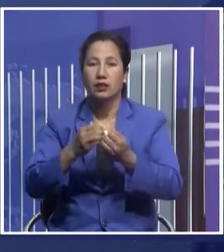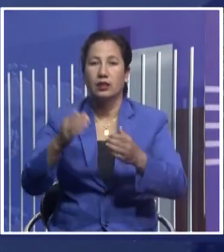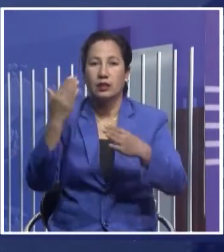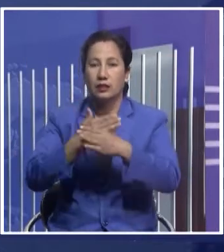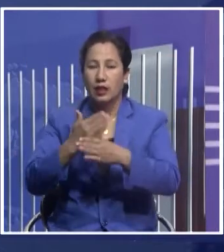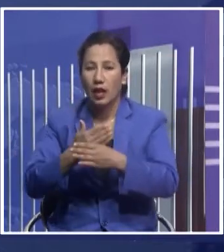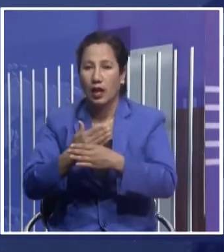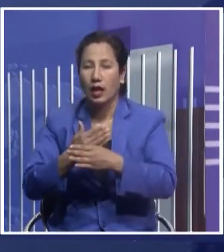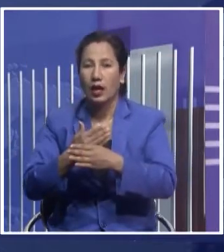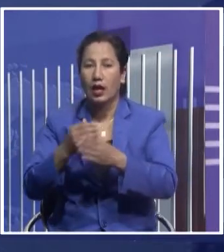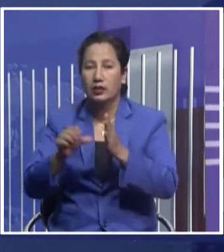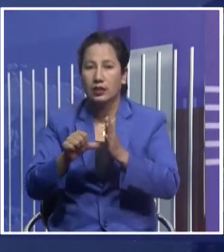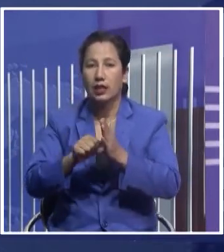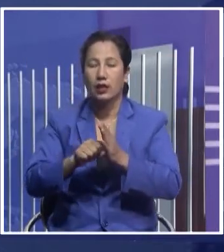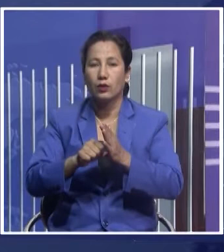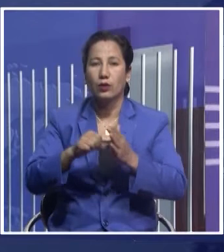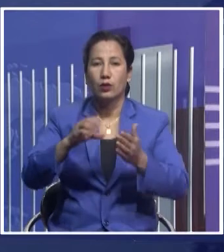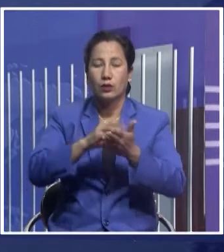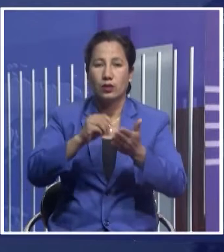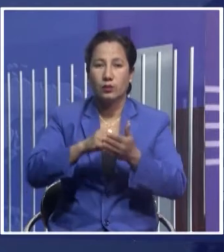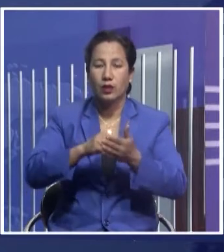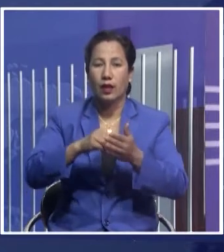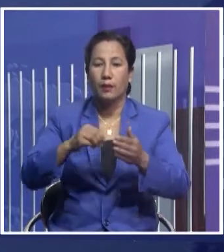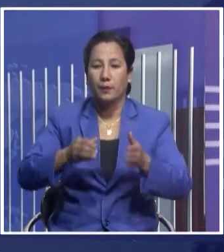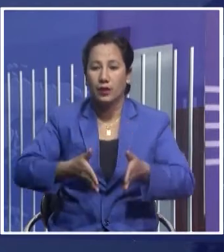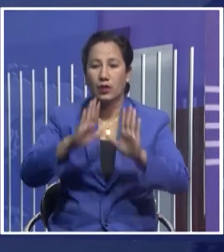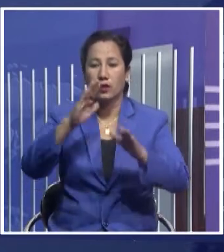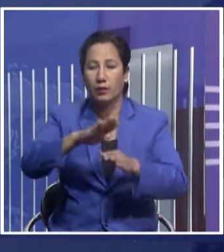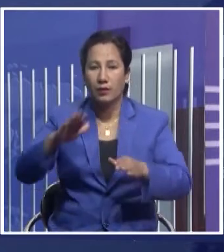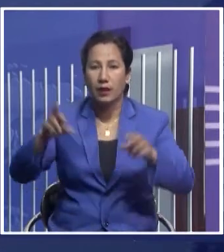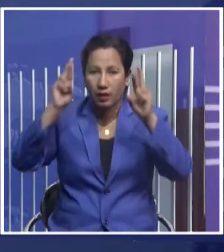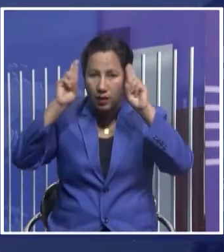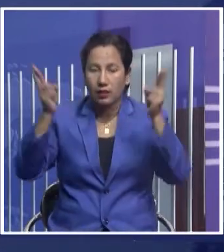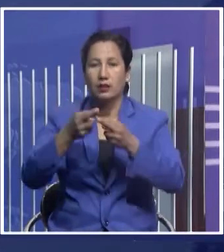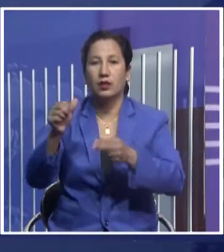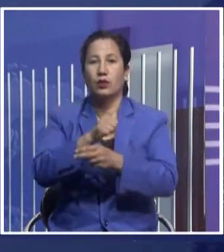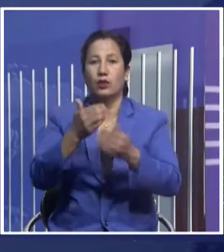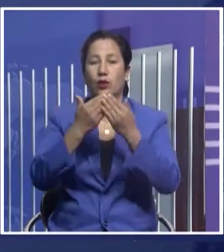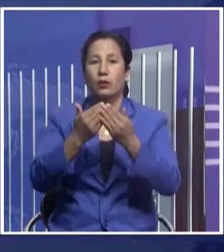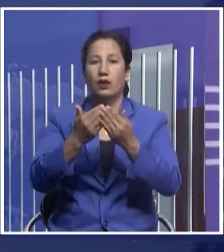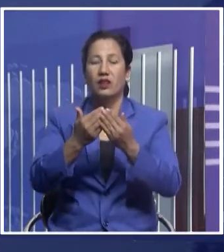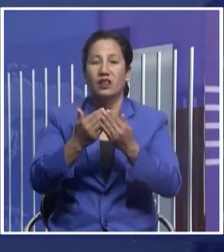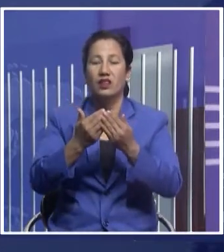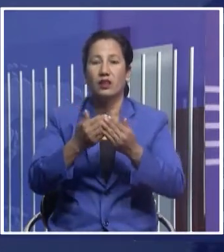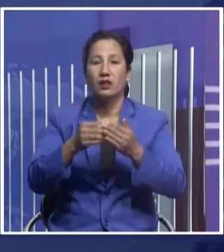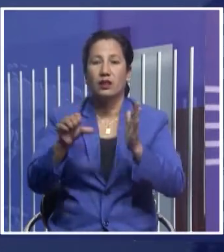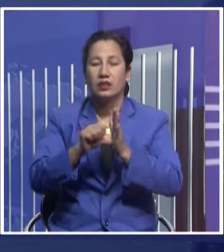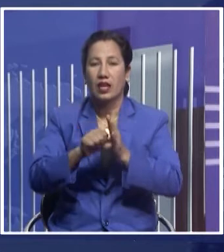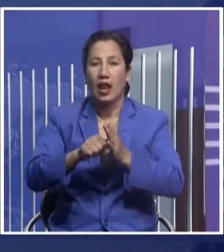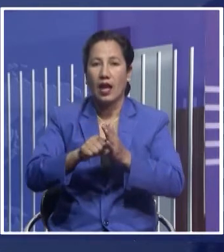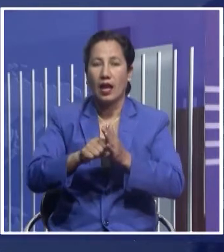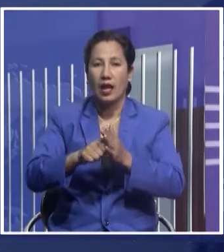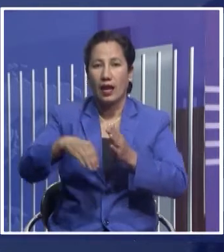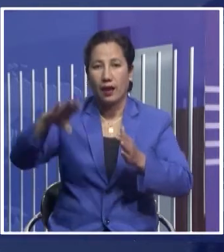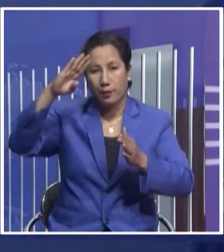जिल्लाको सदरमुकाम तमघास बजार क्षेत्रमा रहेका सडक बालबालिकाको रक्षा र उनीहरूको पठन पाठनको लागि जिल्ला प्रहरी